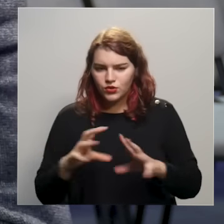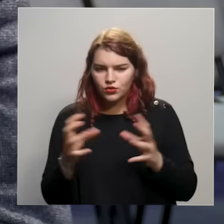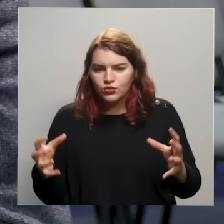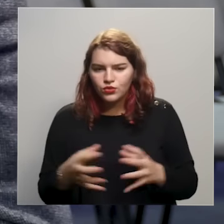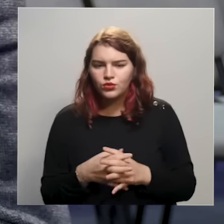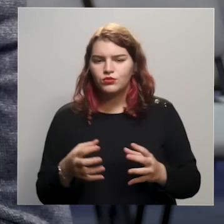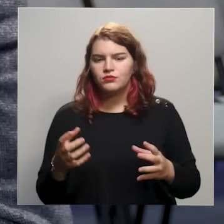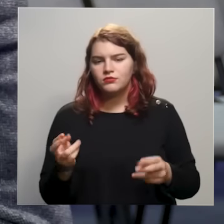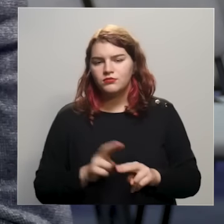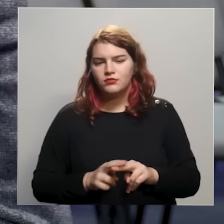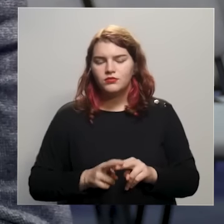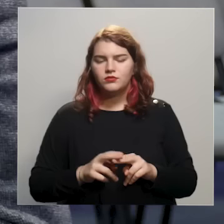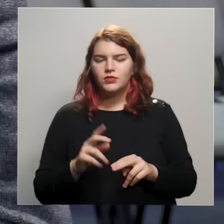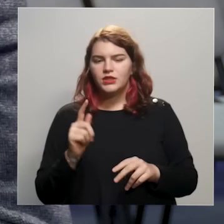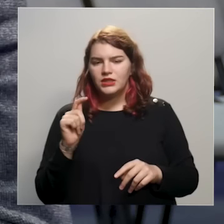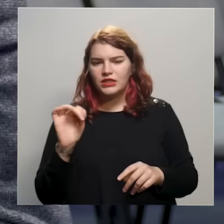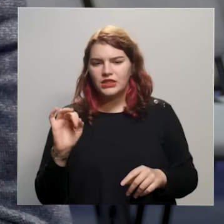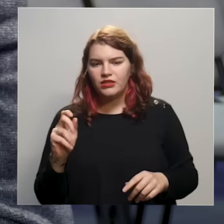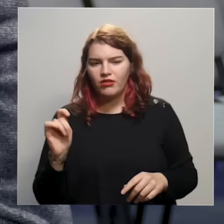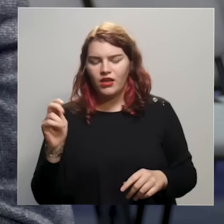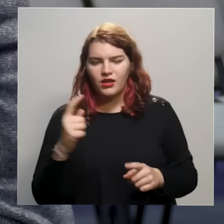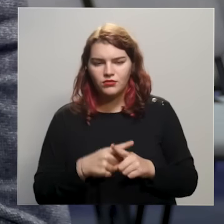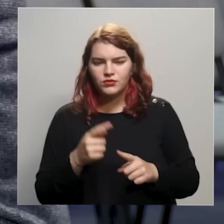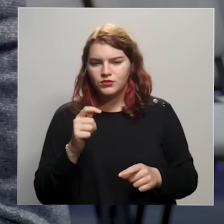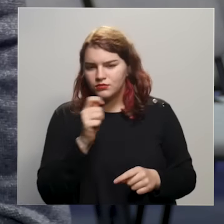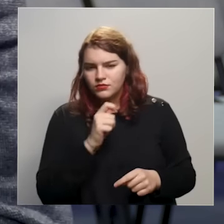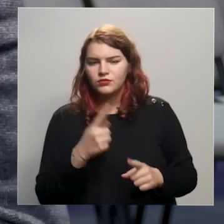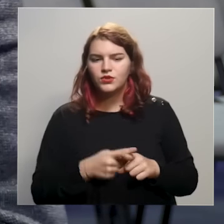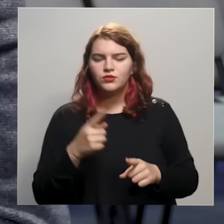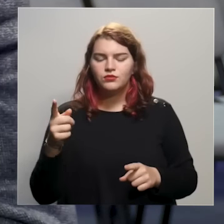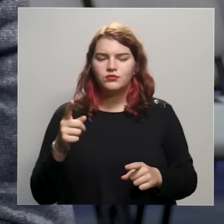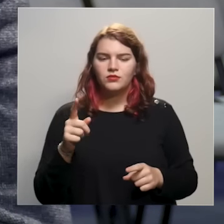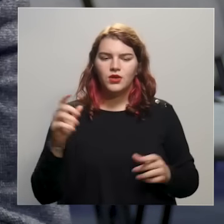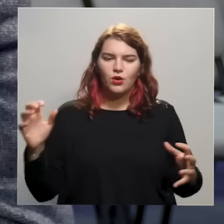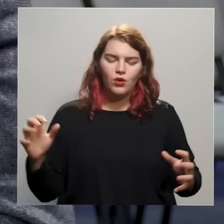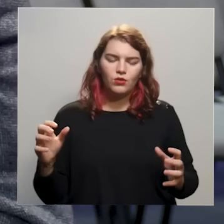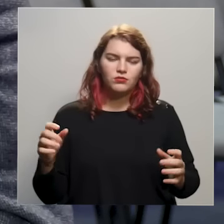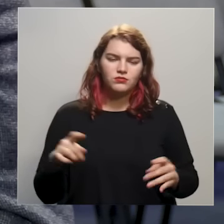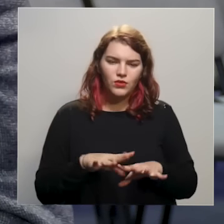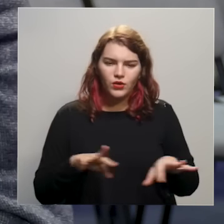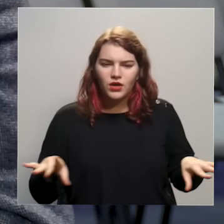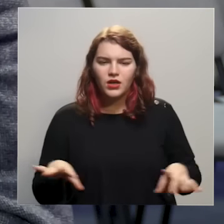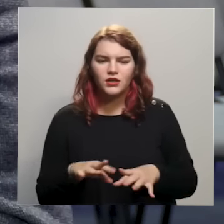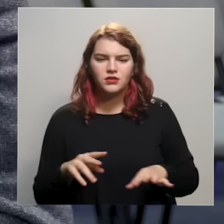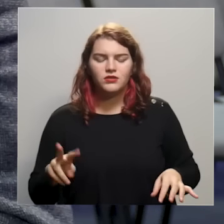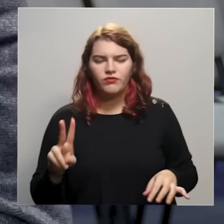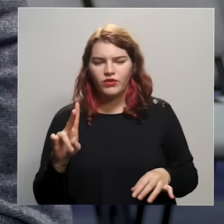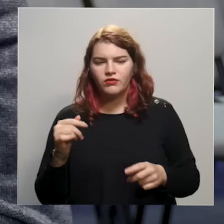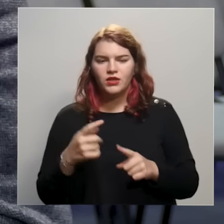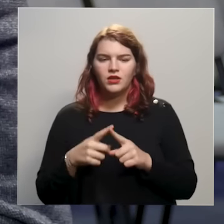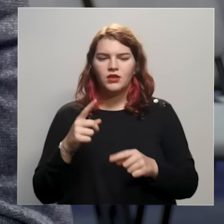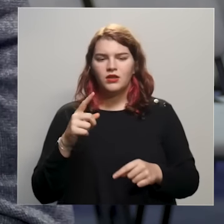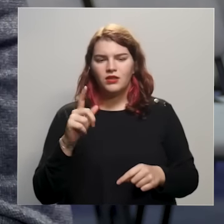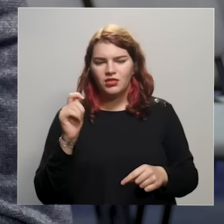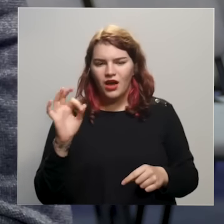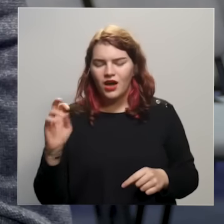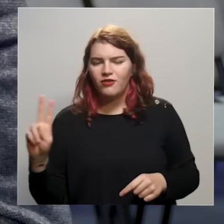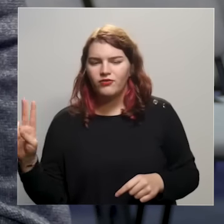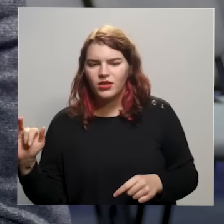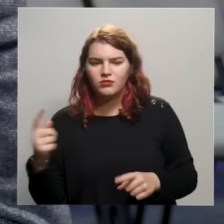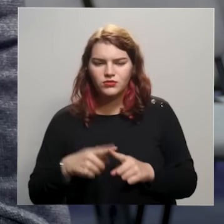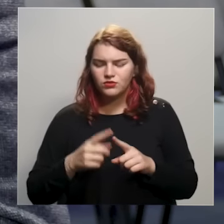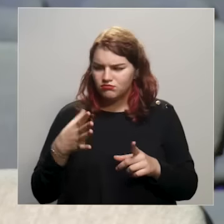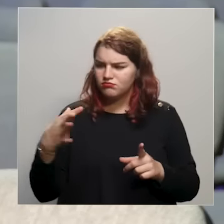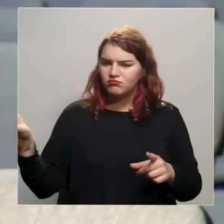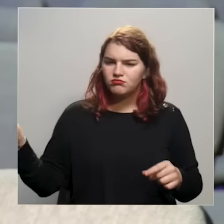Sonorul. Cu Titel Munteanu, solistul, cu Vili Slovic, organistul, cu Tavi Luncan și cu